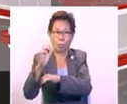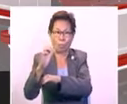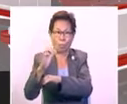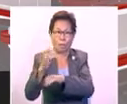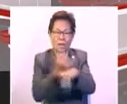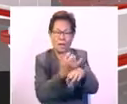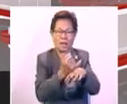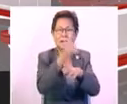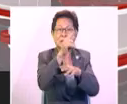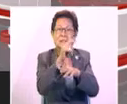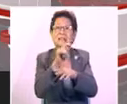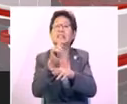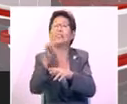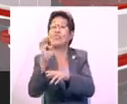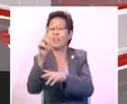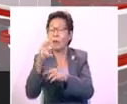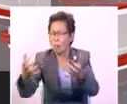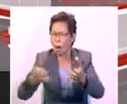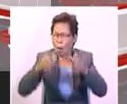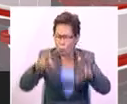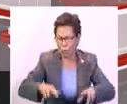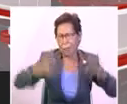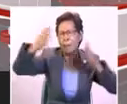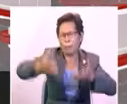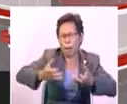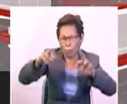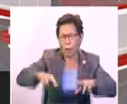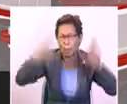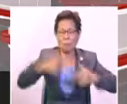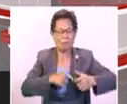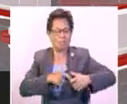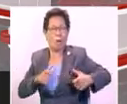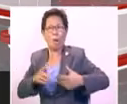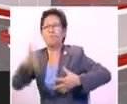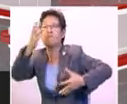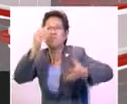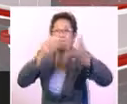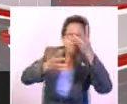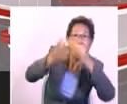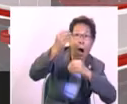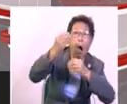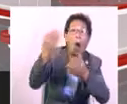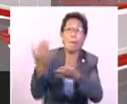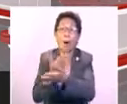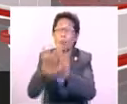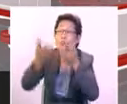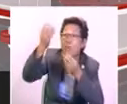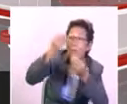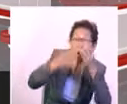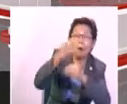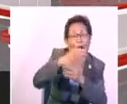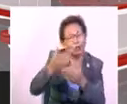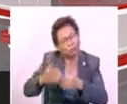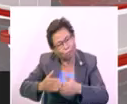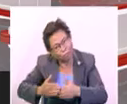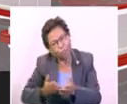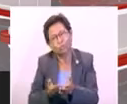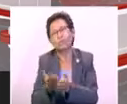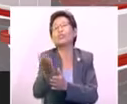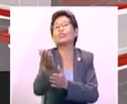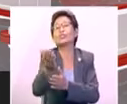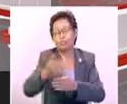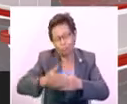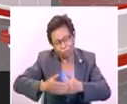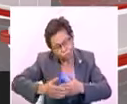industri TVET. Beliau juga mahu rakyat Malaysia berani mempelajari sesuatu perkara yang baru, seterusnya memahirkan diri